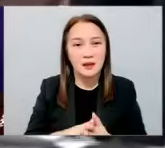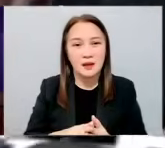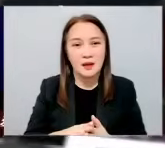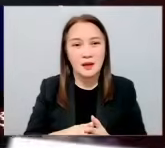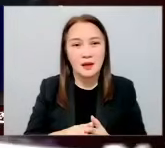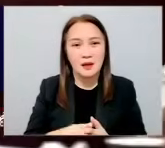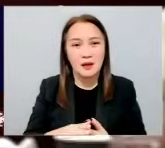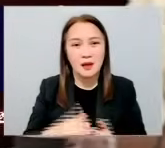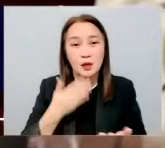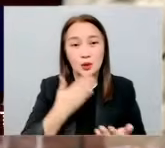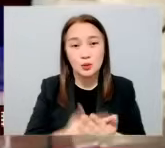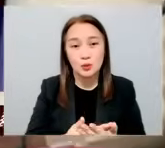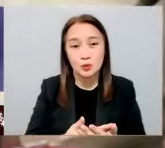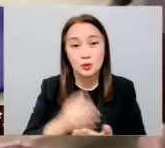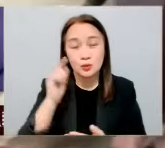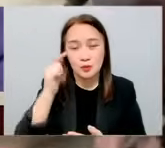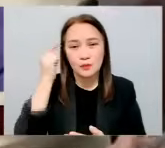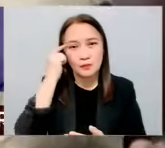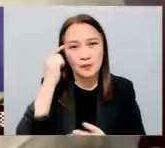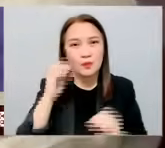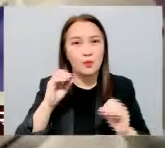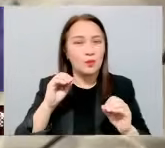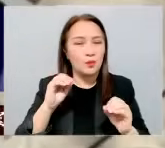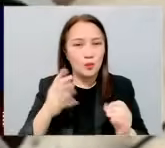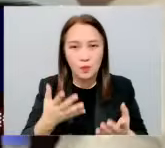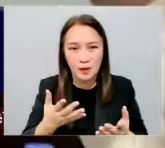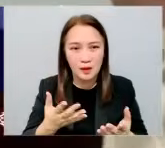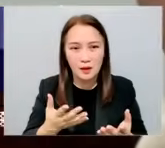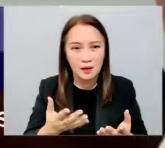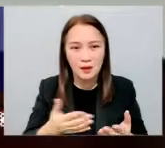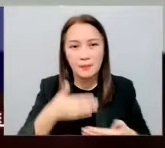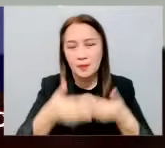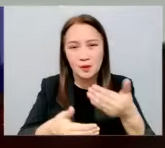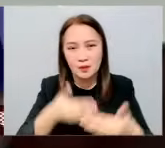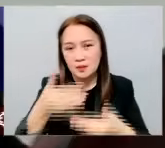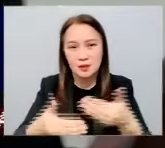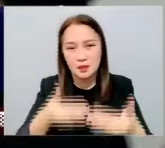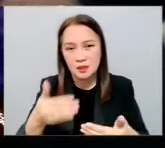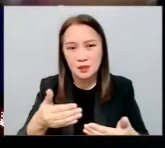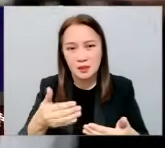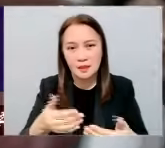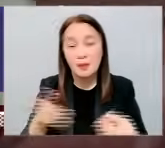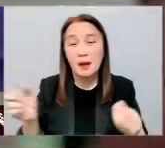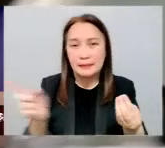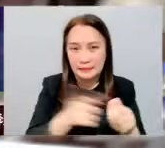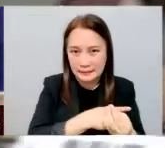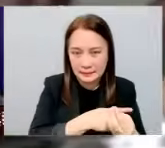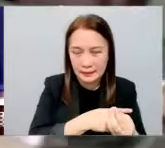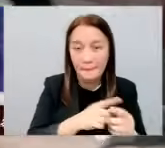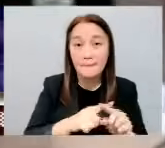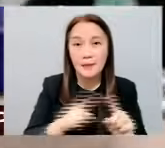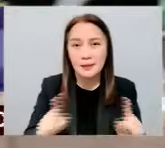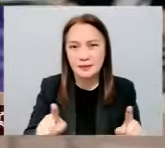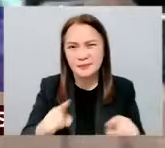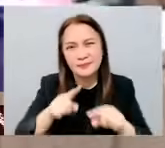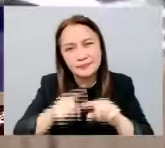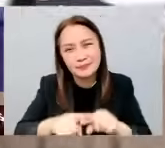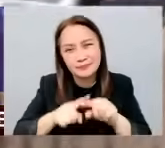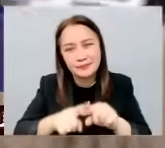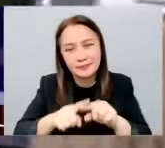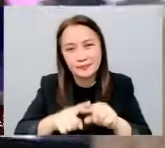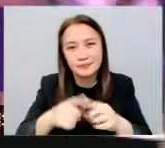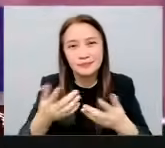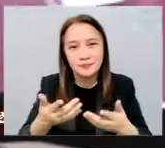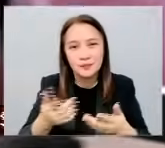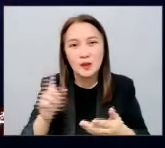public accountability na wala silang ginagawang hakbang para ipa-impeach si VP sar pero depende raw yan sa kalalabasan